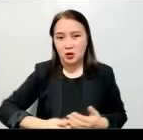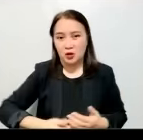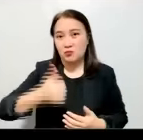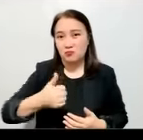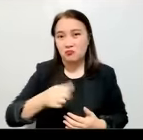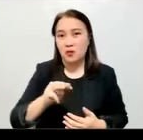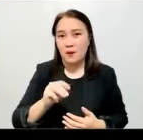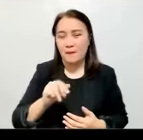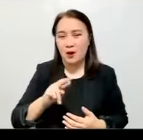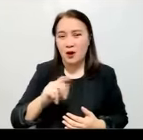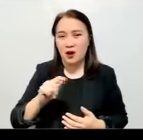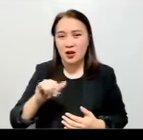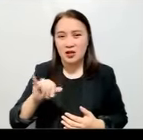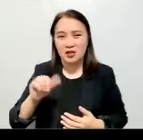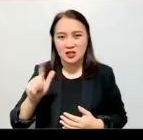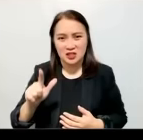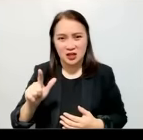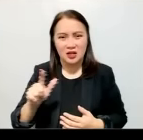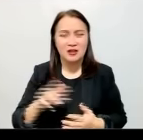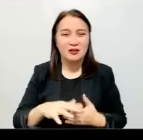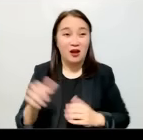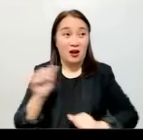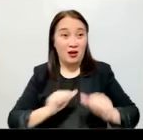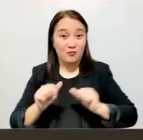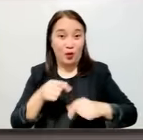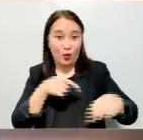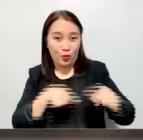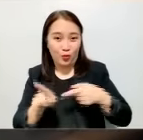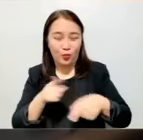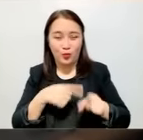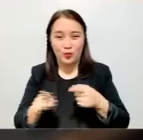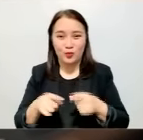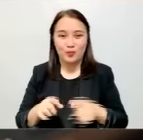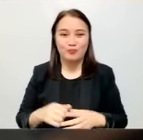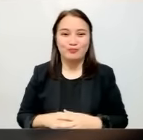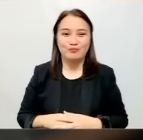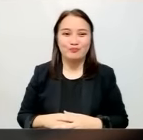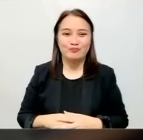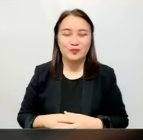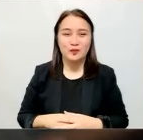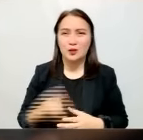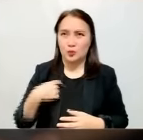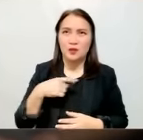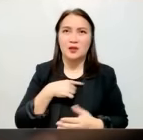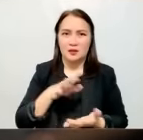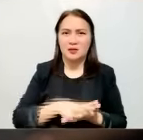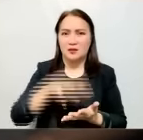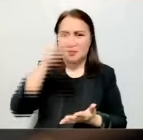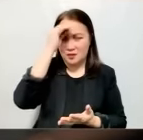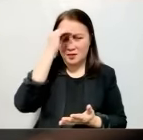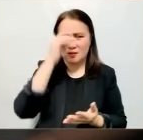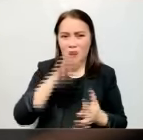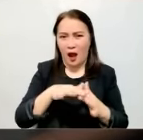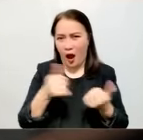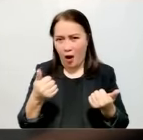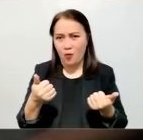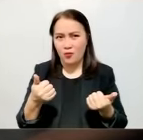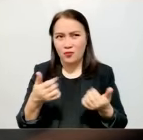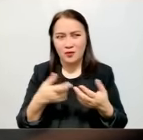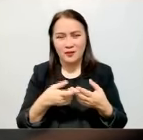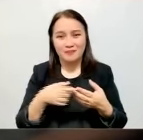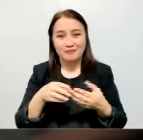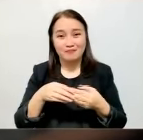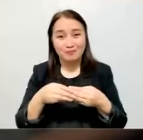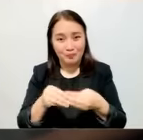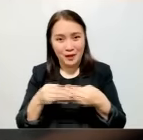hindi biro mga physical demands ng action scenes. We learned how to bend all four elements, and I also